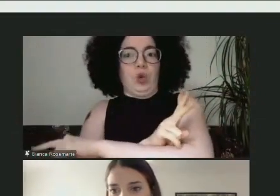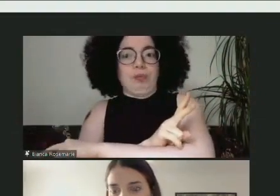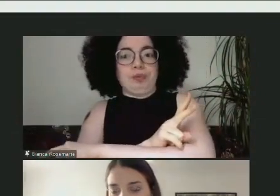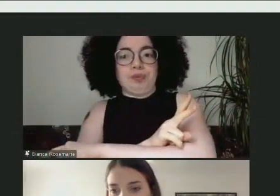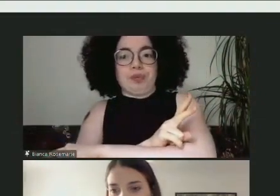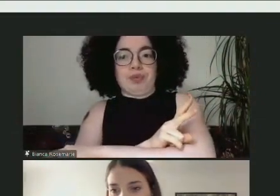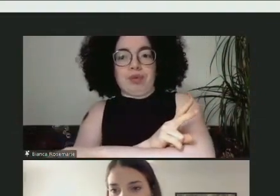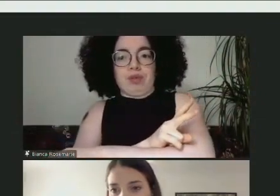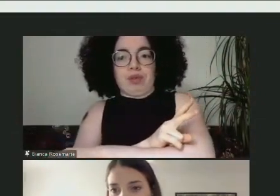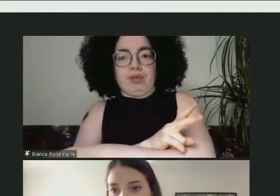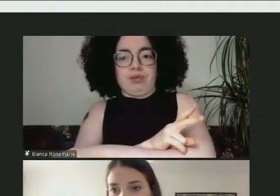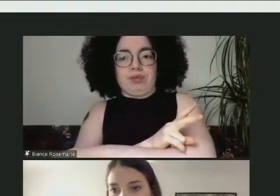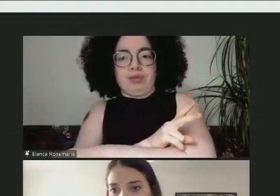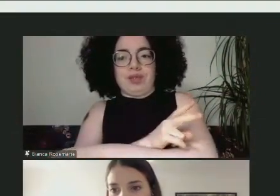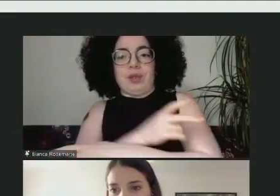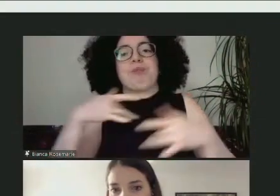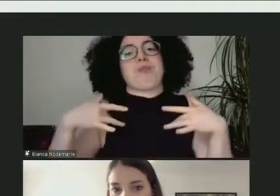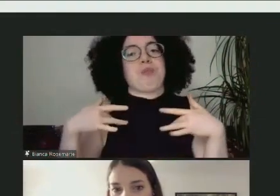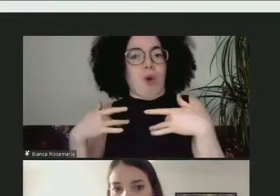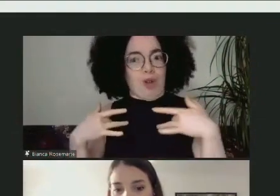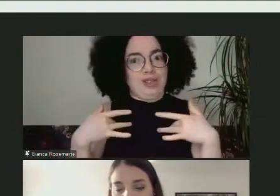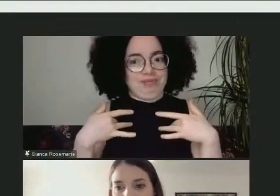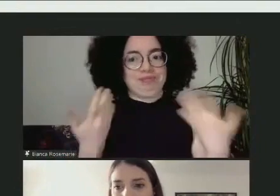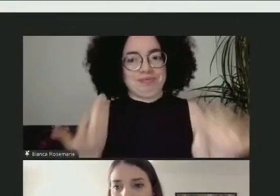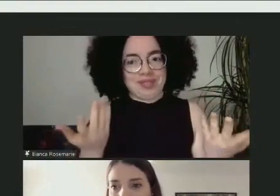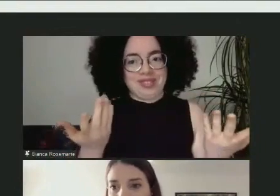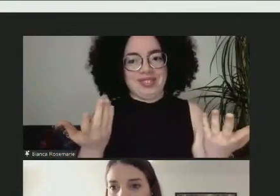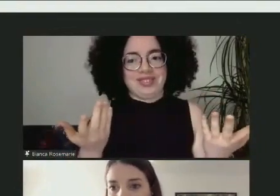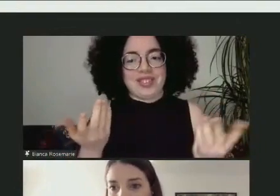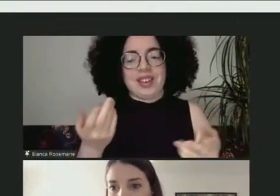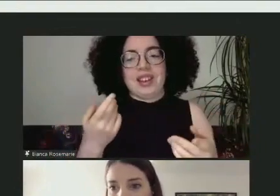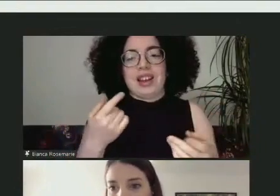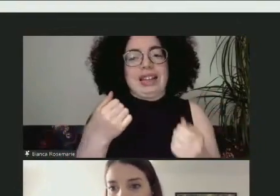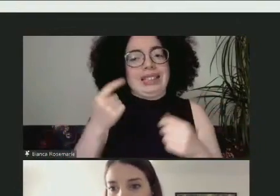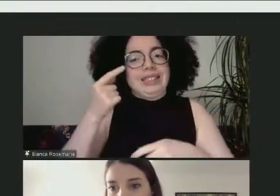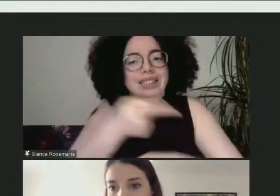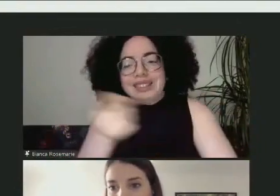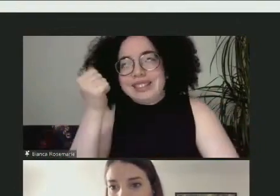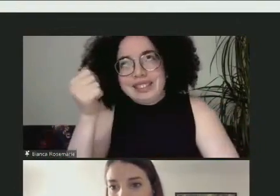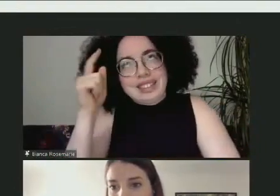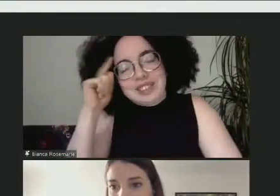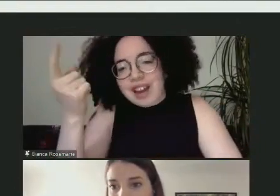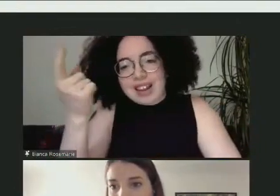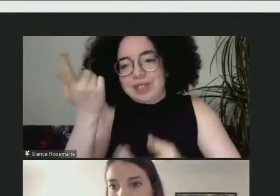Ich bin eben auch Vitiligo-Model und Betroffene.